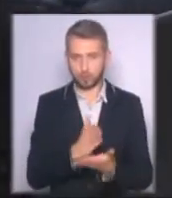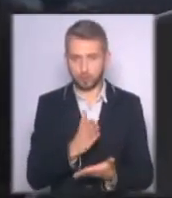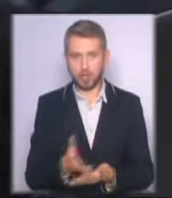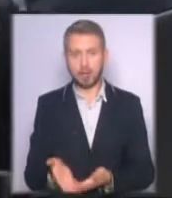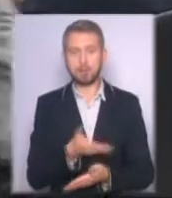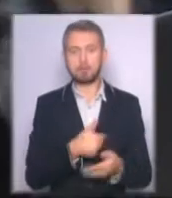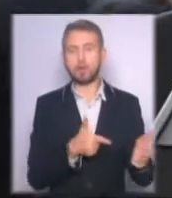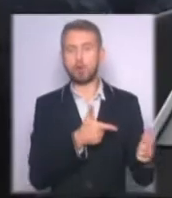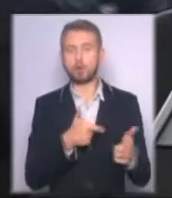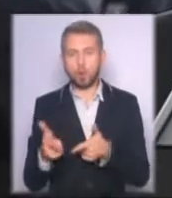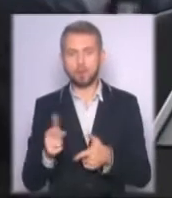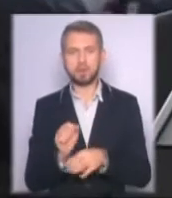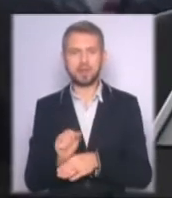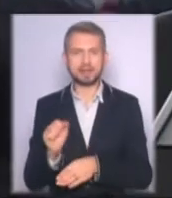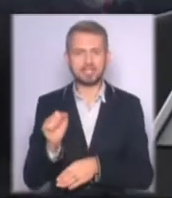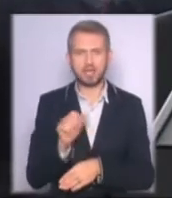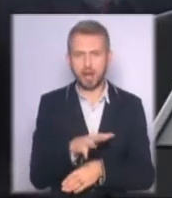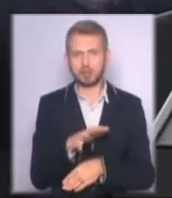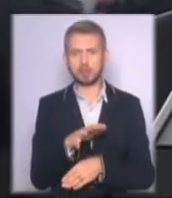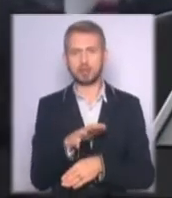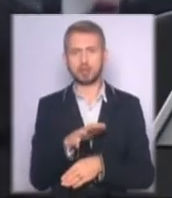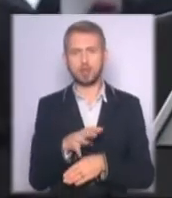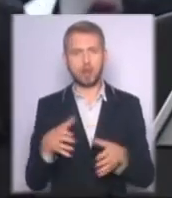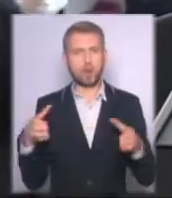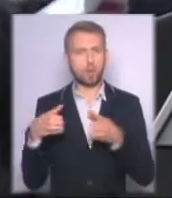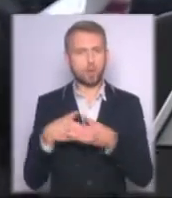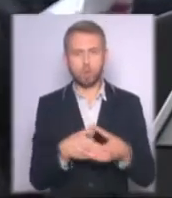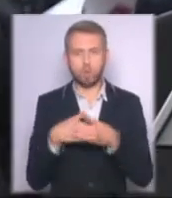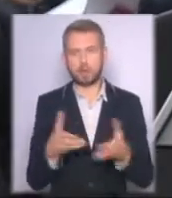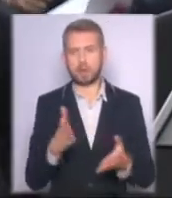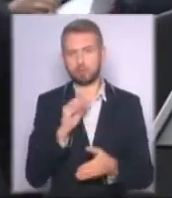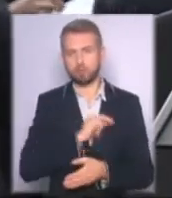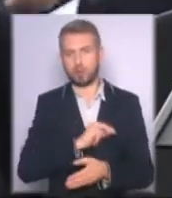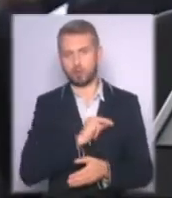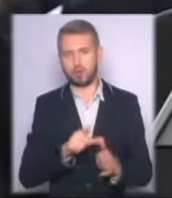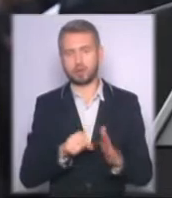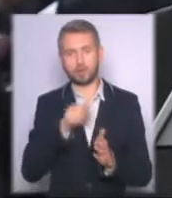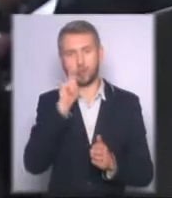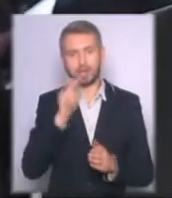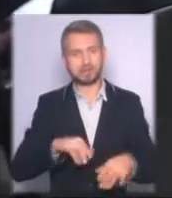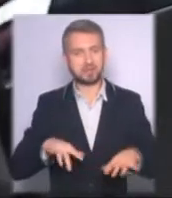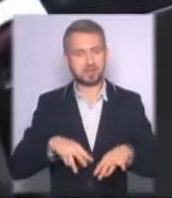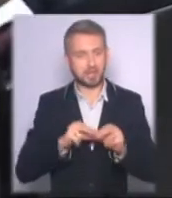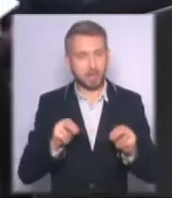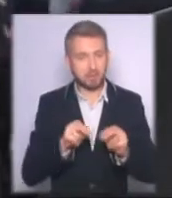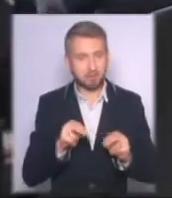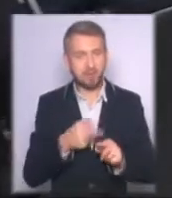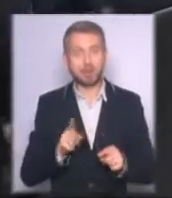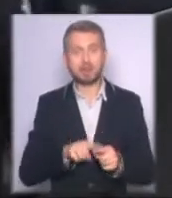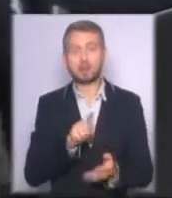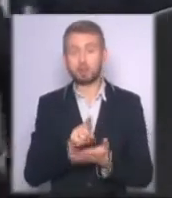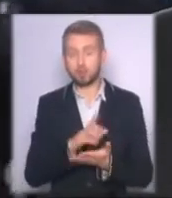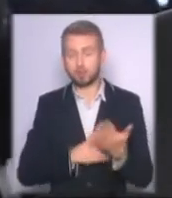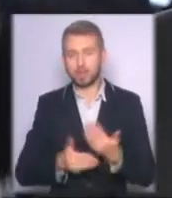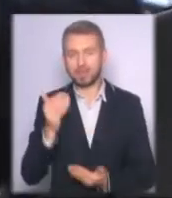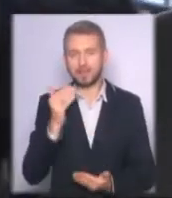готові присилати групи, які будуть працювати із українськими тренерами, бо це мусить кінець кінців